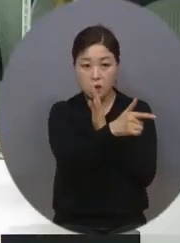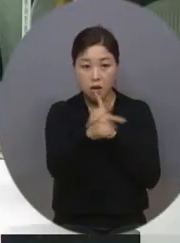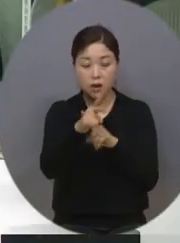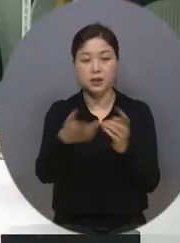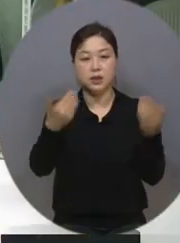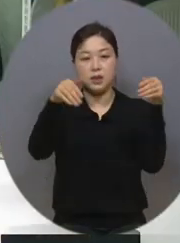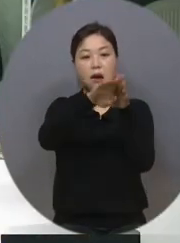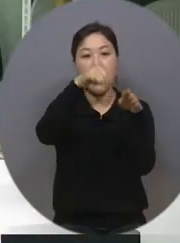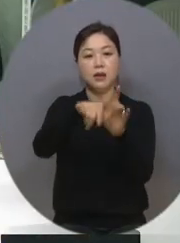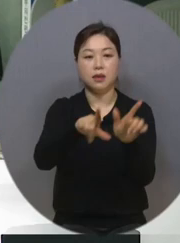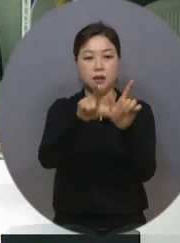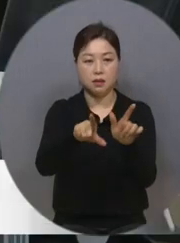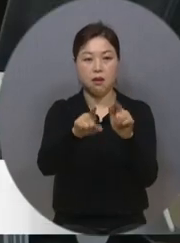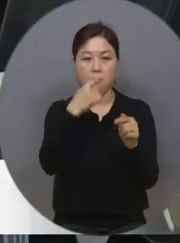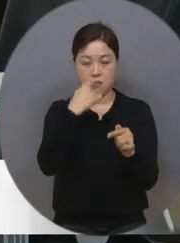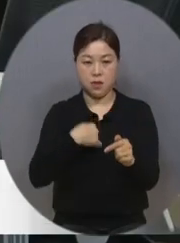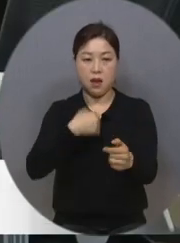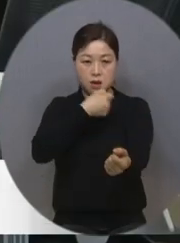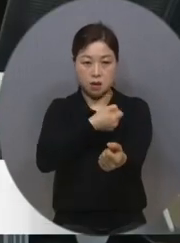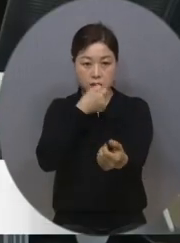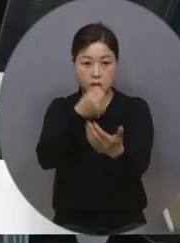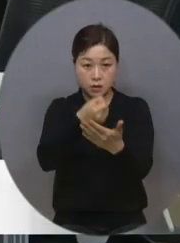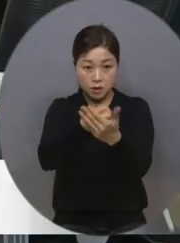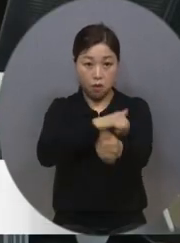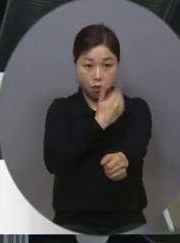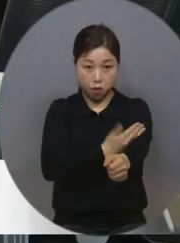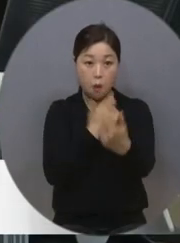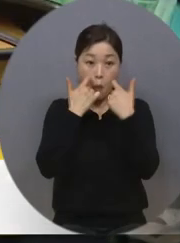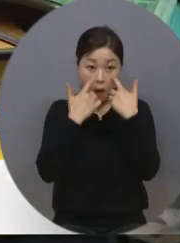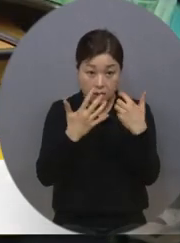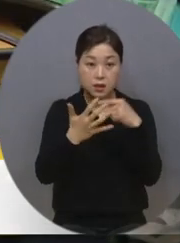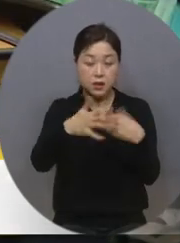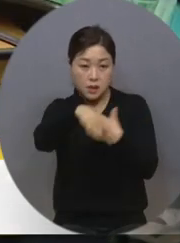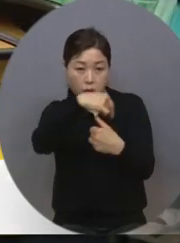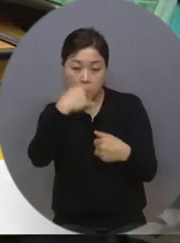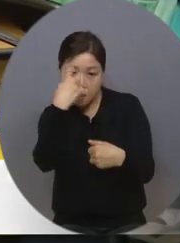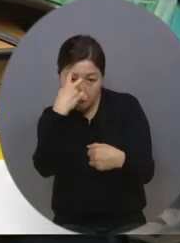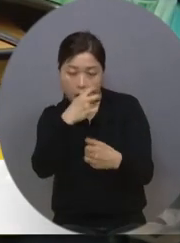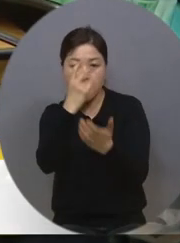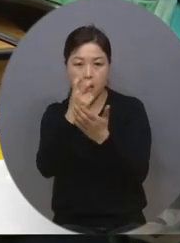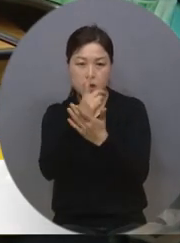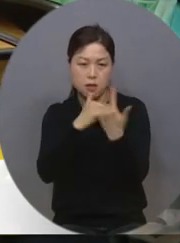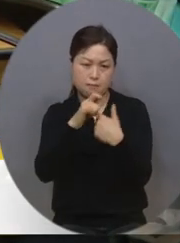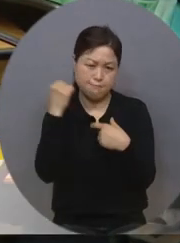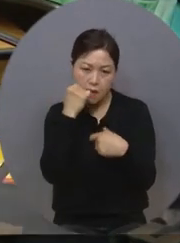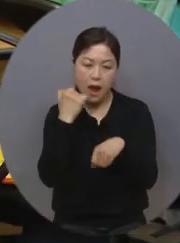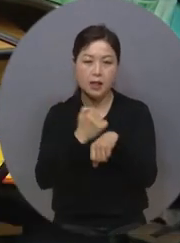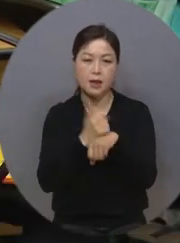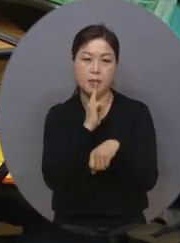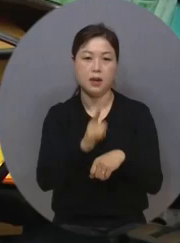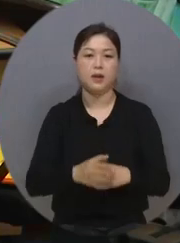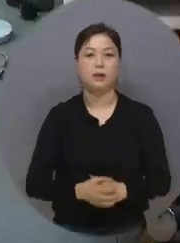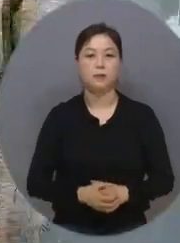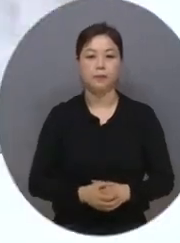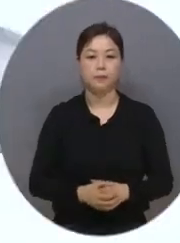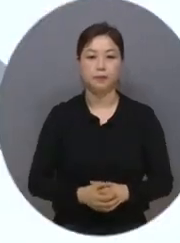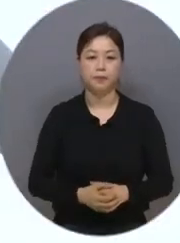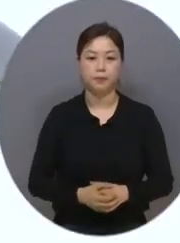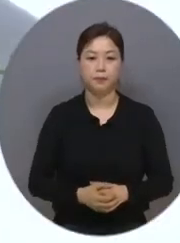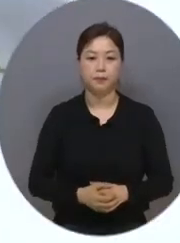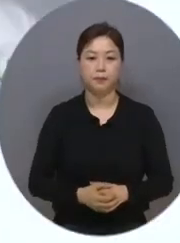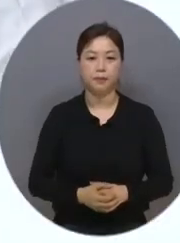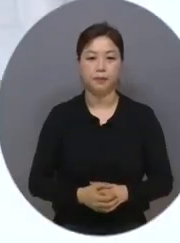생활인의 자기 결정권 보장 현안 점검 등과 관련한 정책을 강화해 나갈 것이라고 전했습니다.